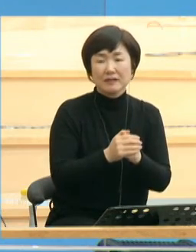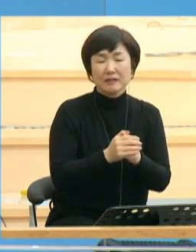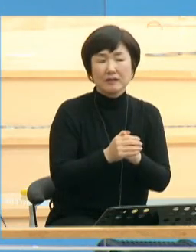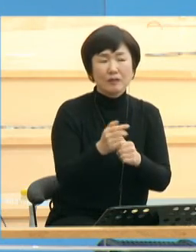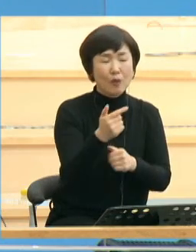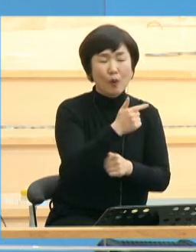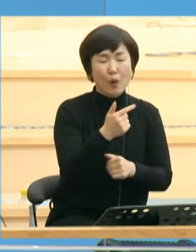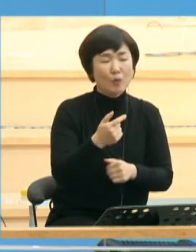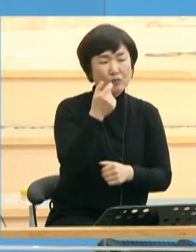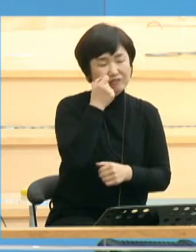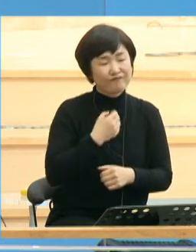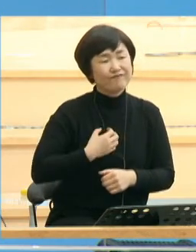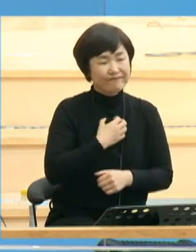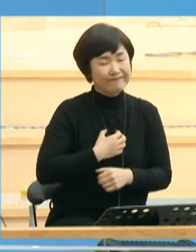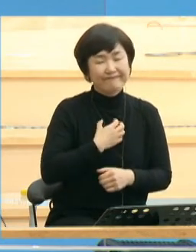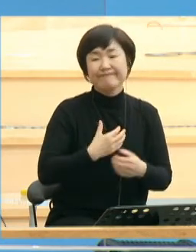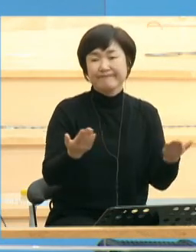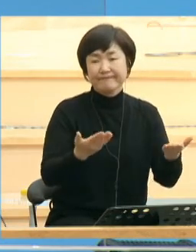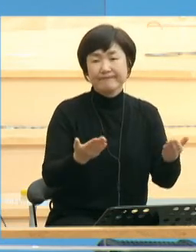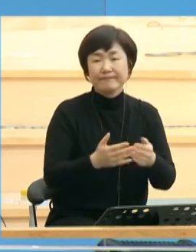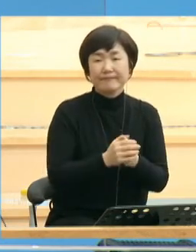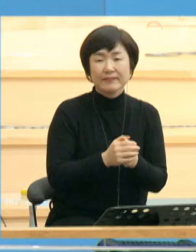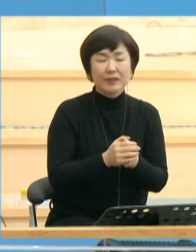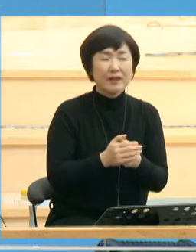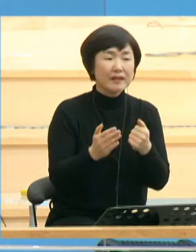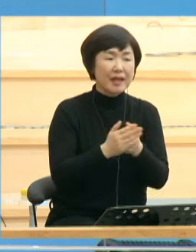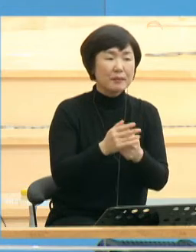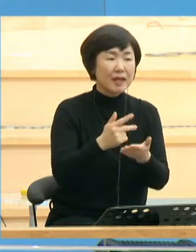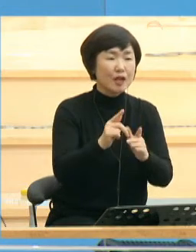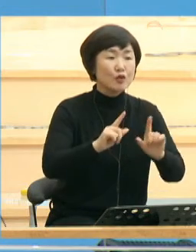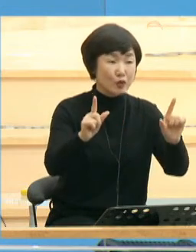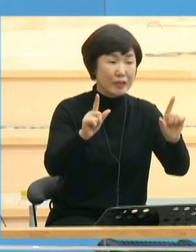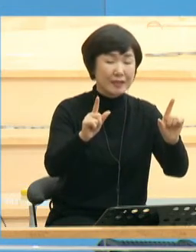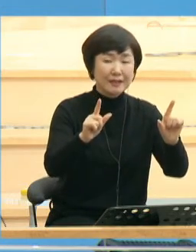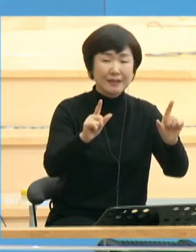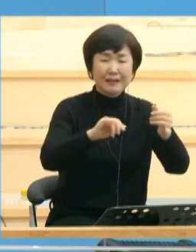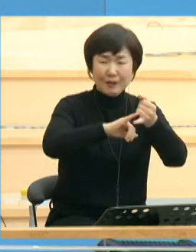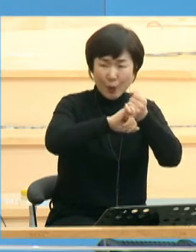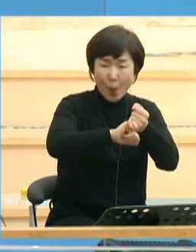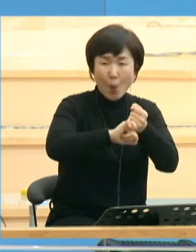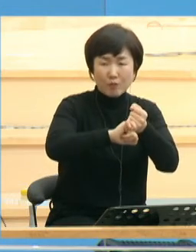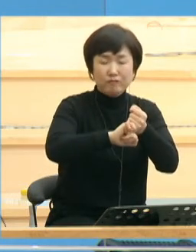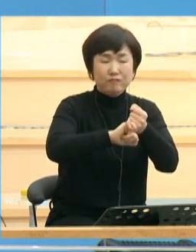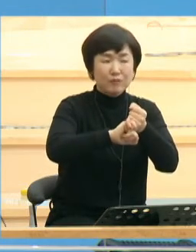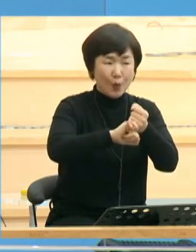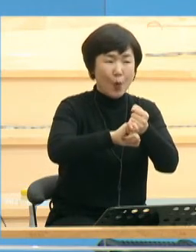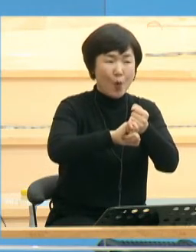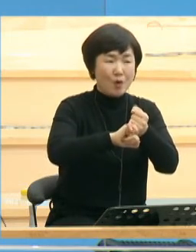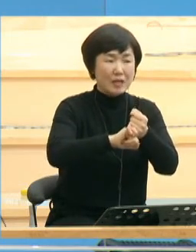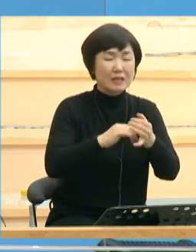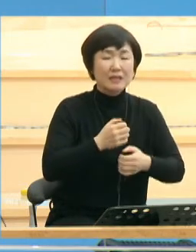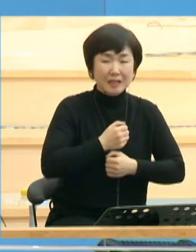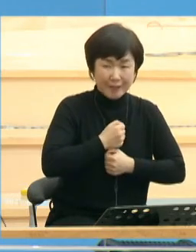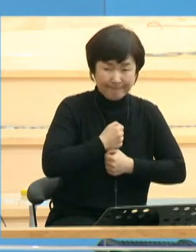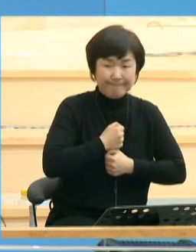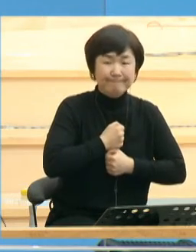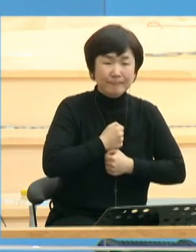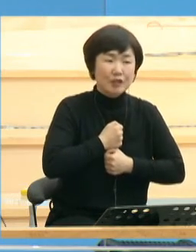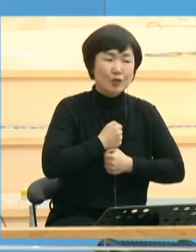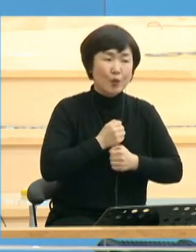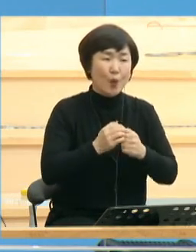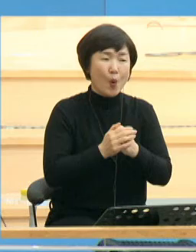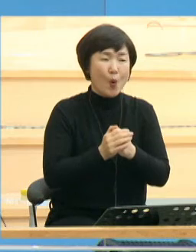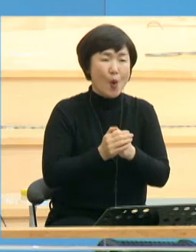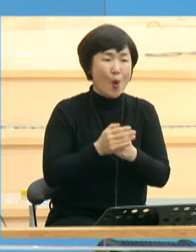예 그러므로 여러분 진리를 성수 만큼은 절대 타협하지 않는 책임감